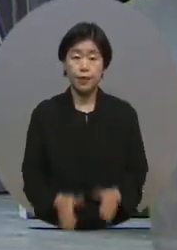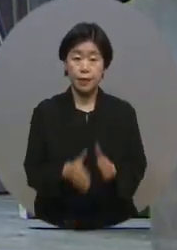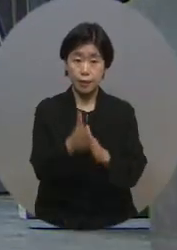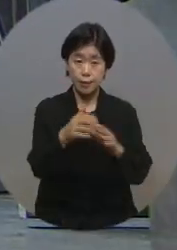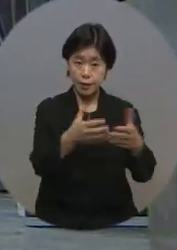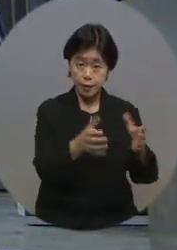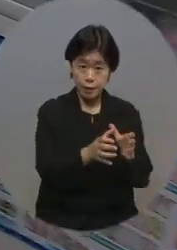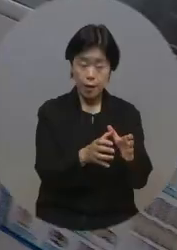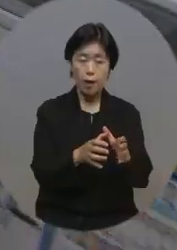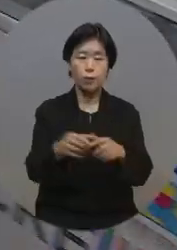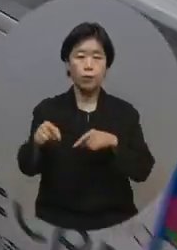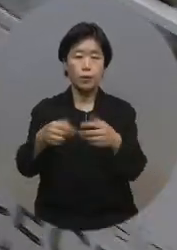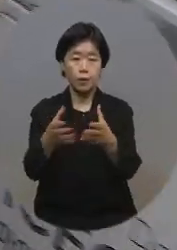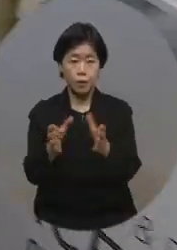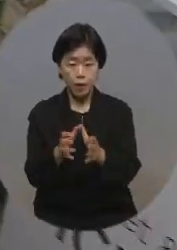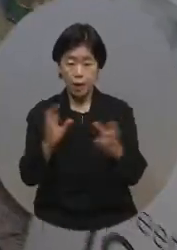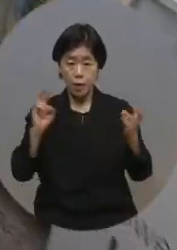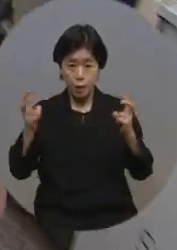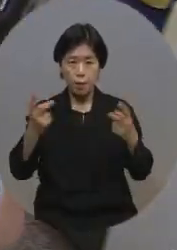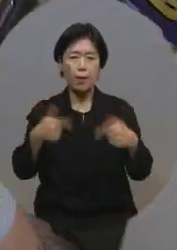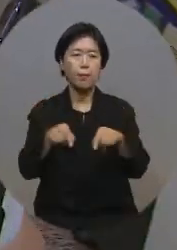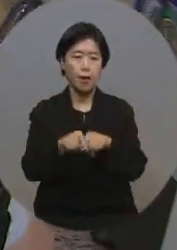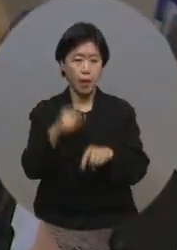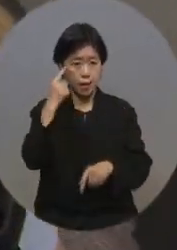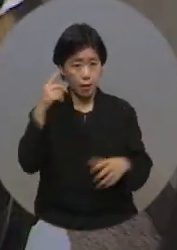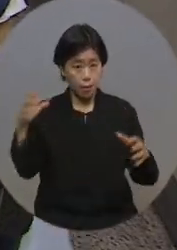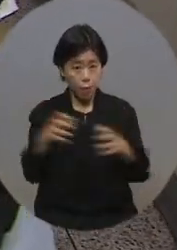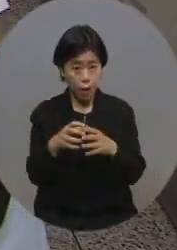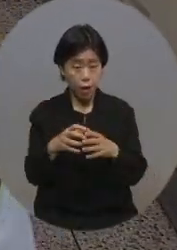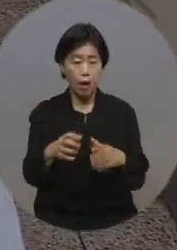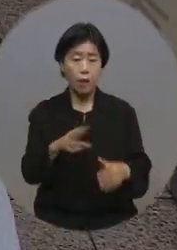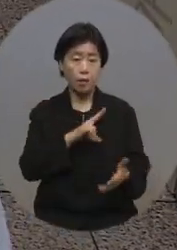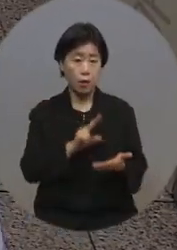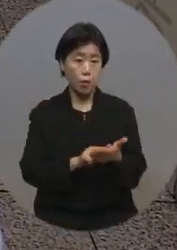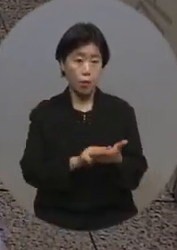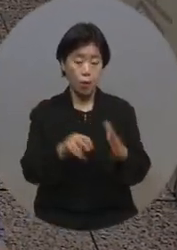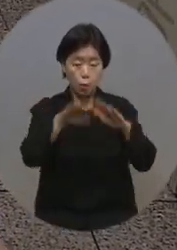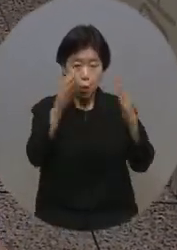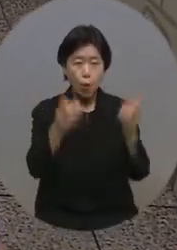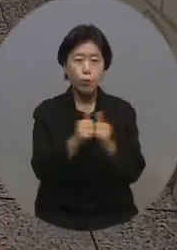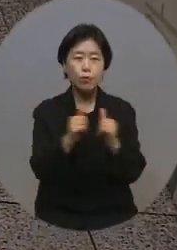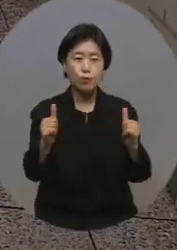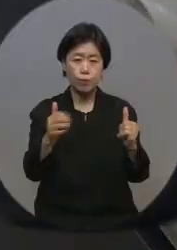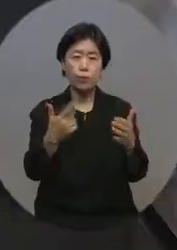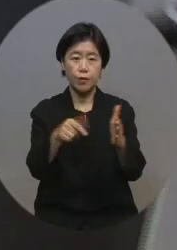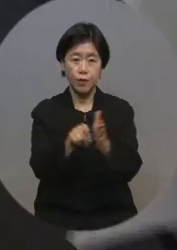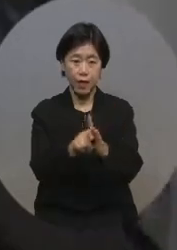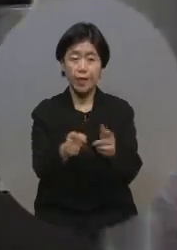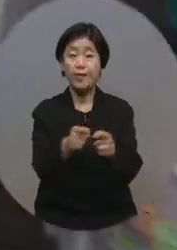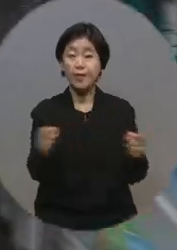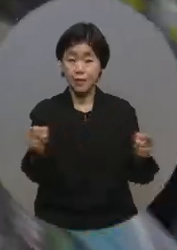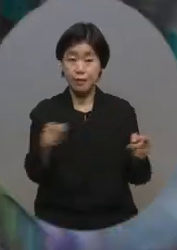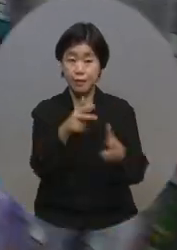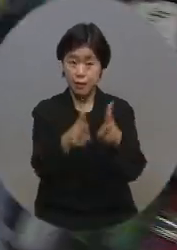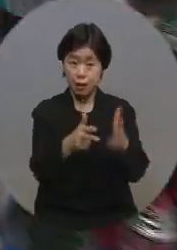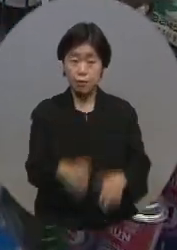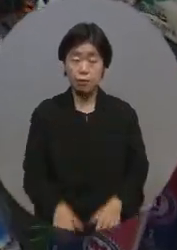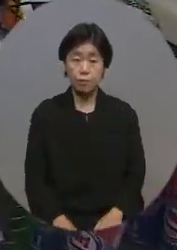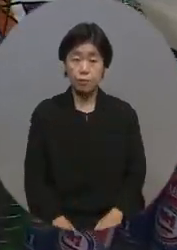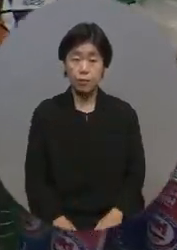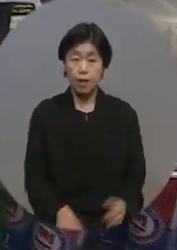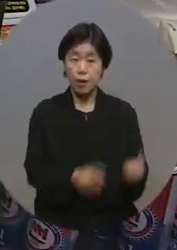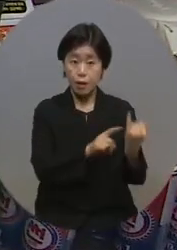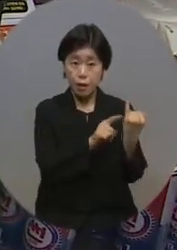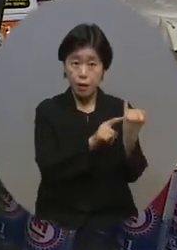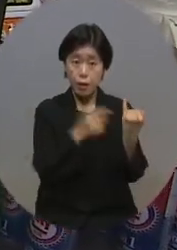시민단체와 지자체, 기업이 협력해 추진하고 있는 모두의 1층 사업으로 변화된 편의점. 위유진 씨는 누구의